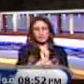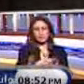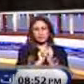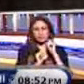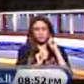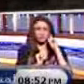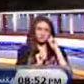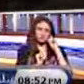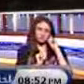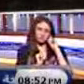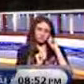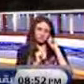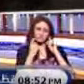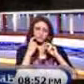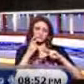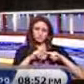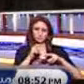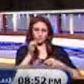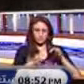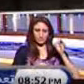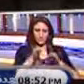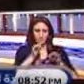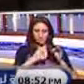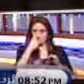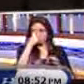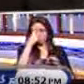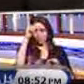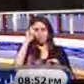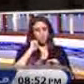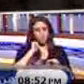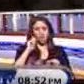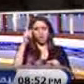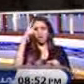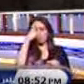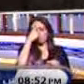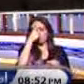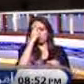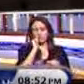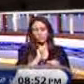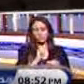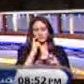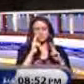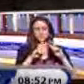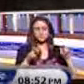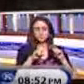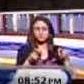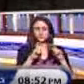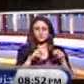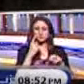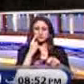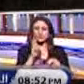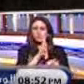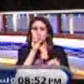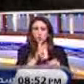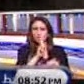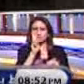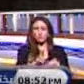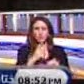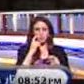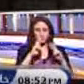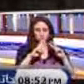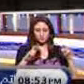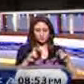حاليا فريق من النيابة الكلية بالمنوفية انتقل إلى مضافة التحقيقات معهم بإشراف المستشار أسامة داود رئيس